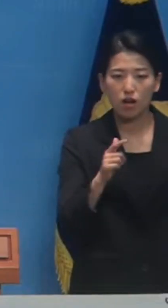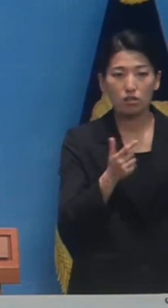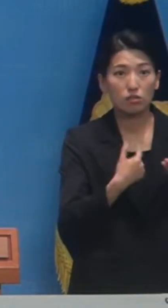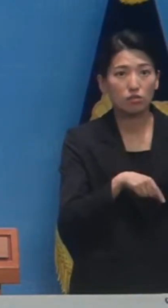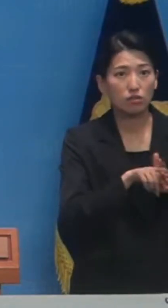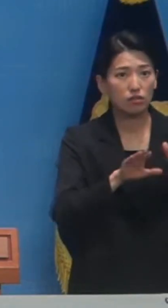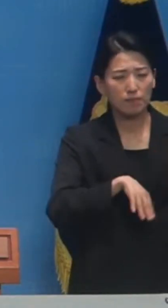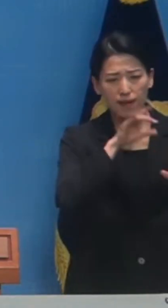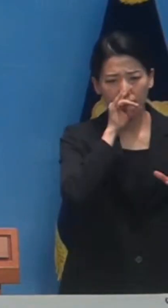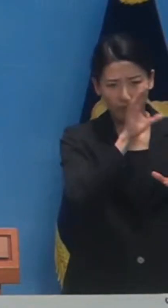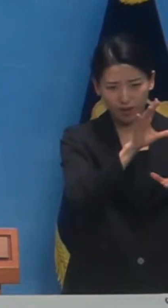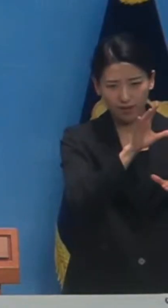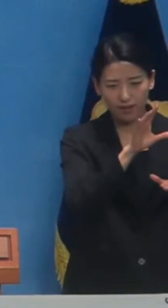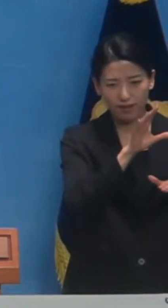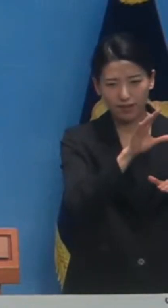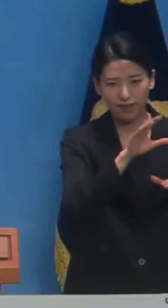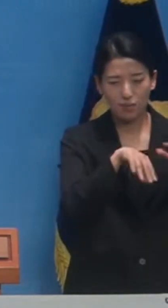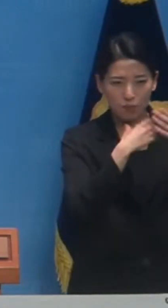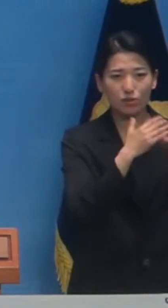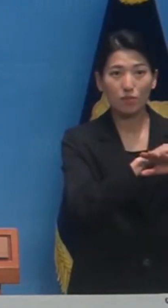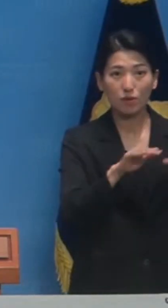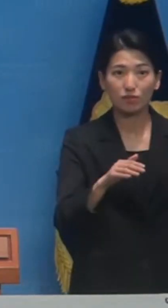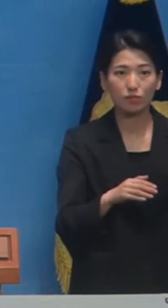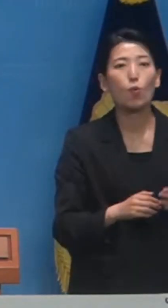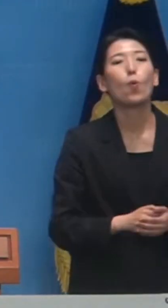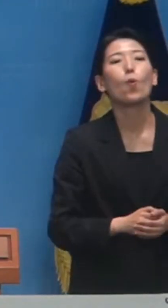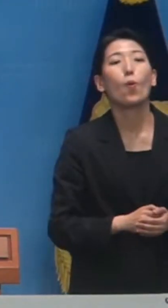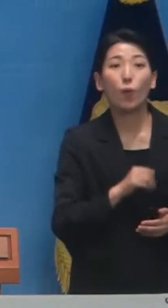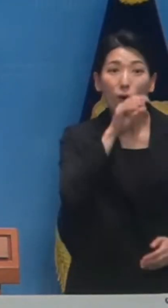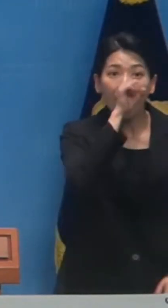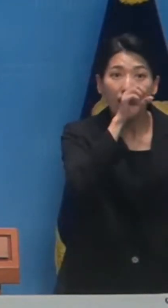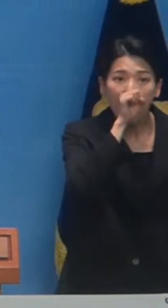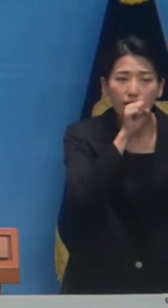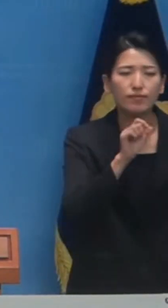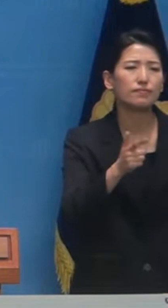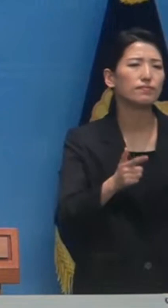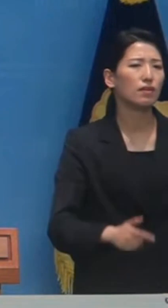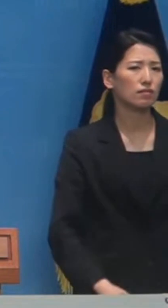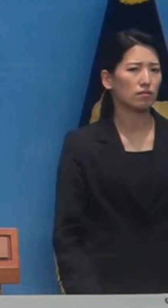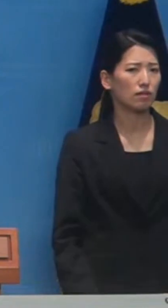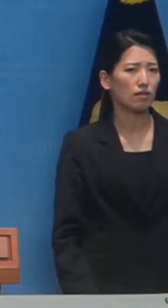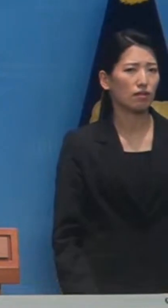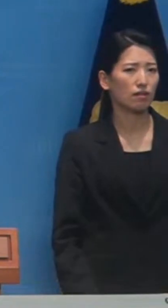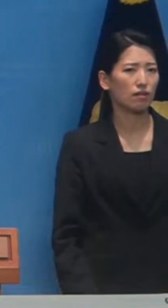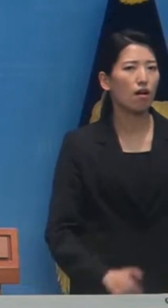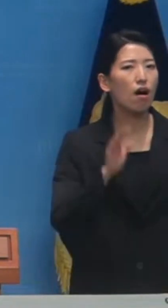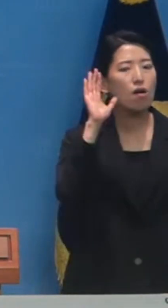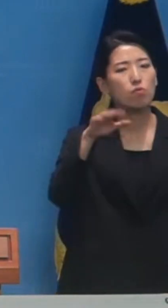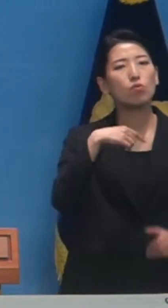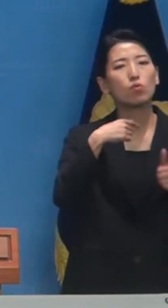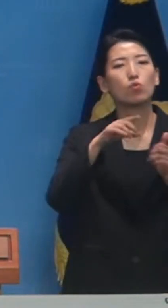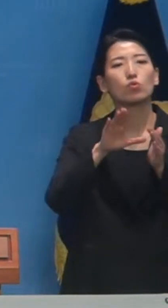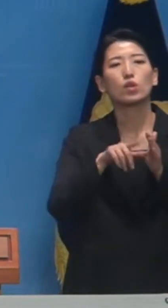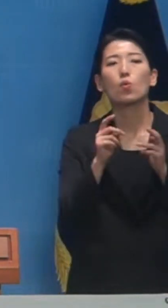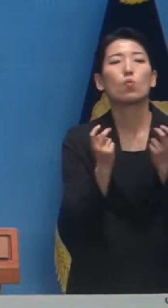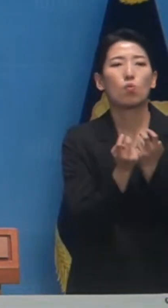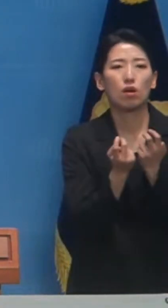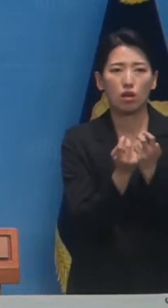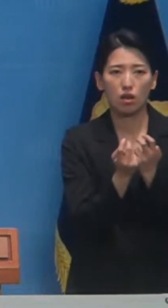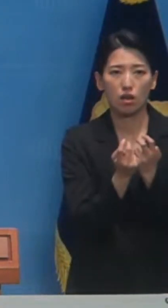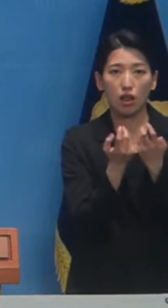있습니다. 차별을 금지한다고 하니 좋은 내용 같지만 이 조항은 실제로 다음과 같은 교육과 현실을